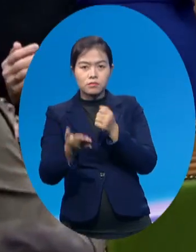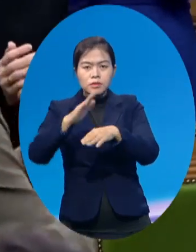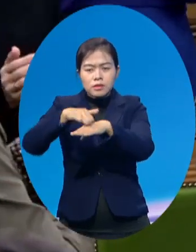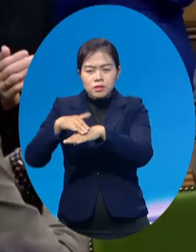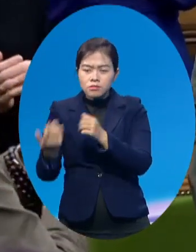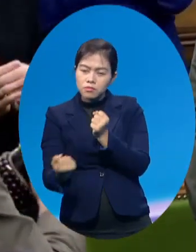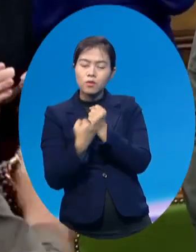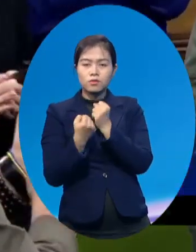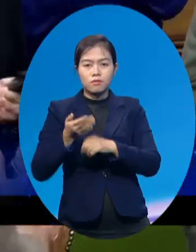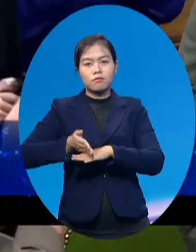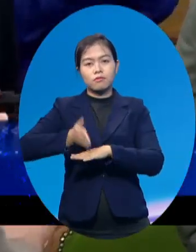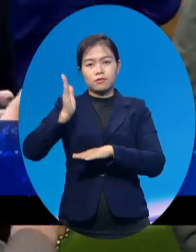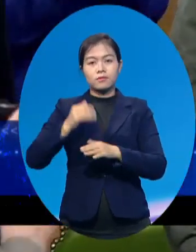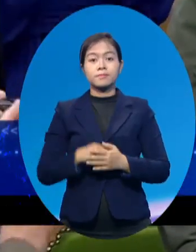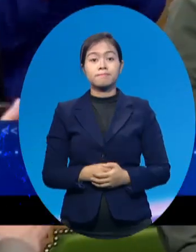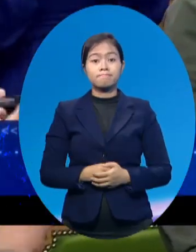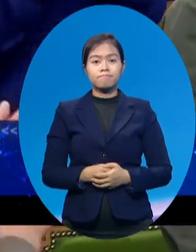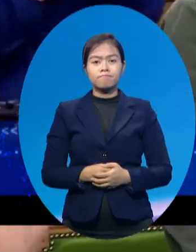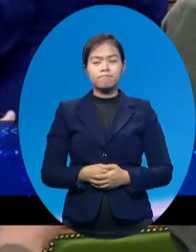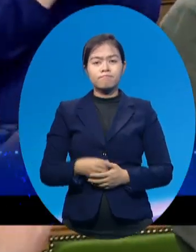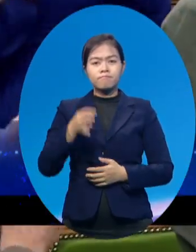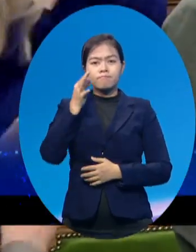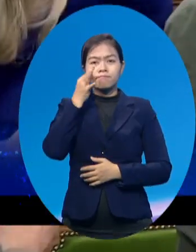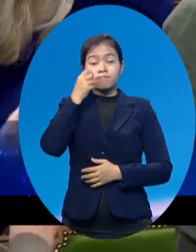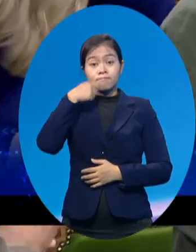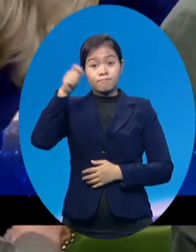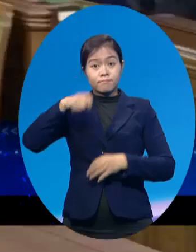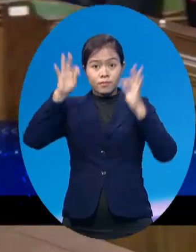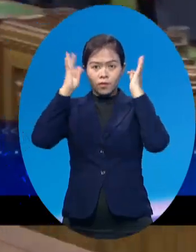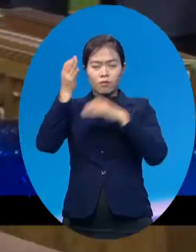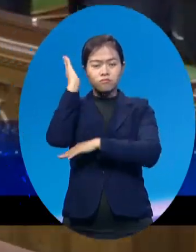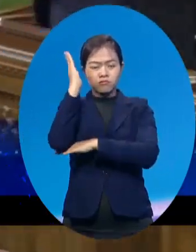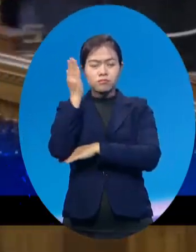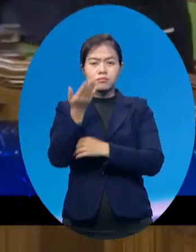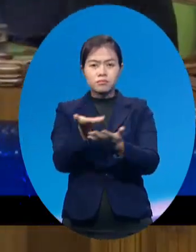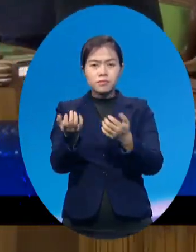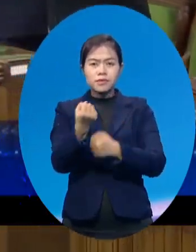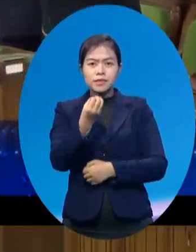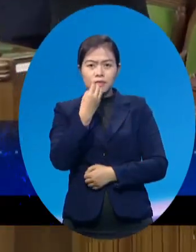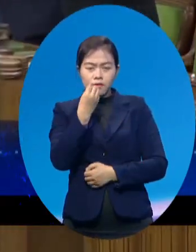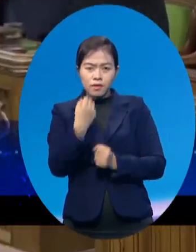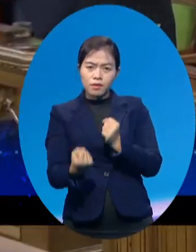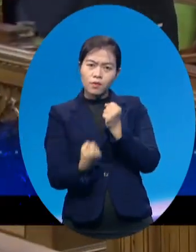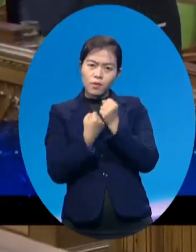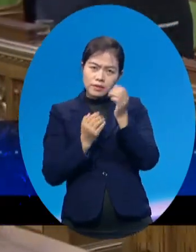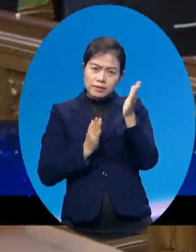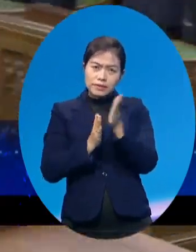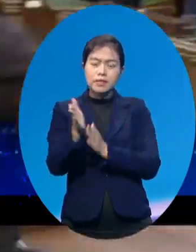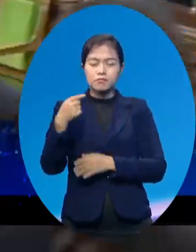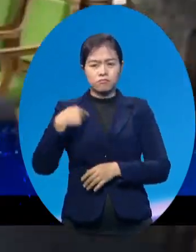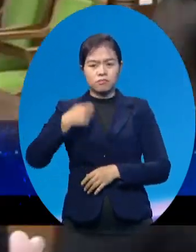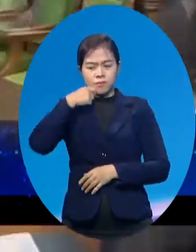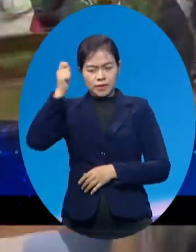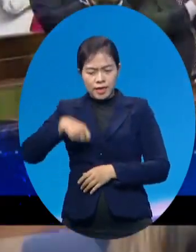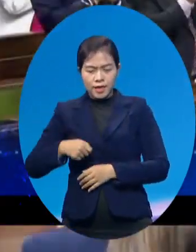Tổng thống Zelensky đã kêu gọi Canada tiếp tục ủng hộ Ukraine trong cuộc chiến với Nga và khẳng định Kiev sẽ tiếp tục chiến đấu cho tới khi giành chiến